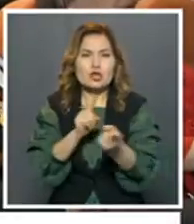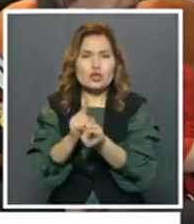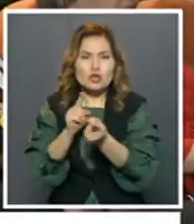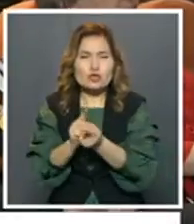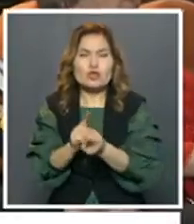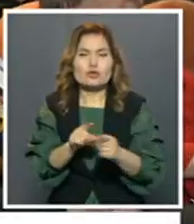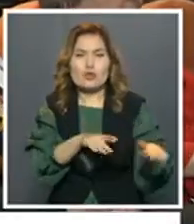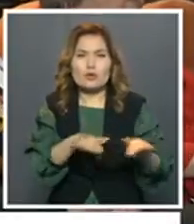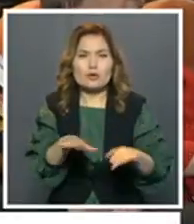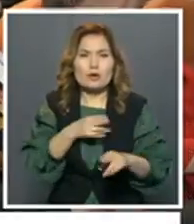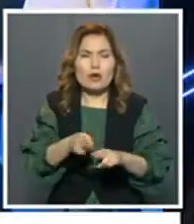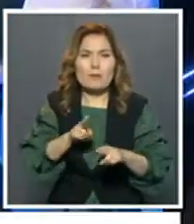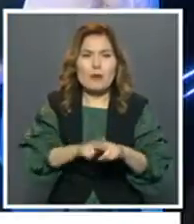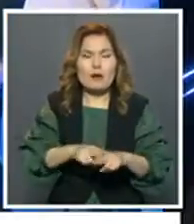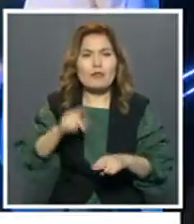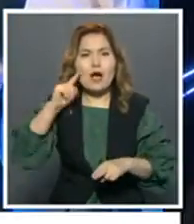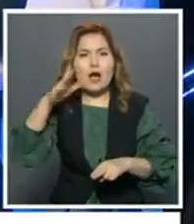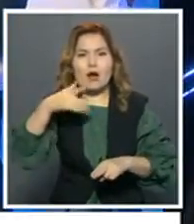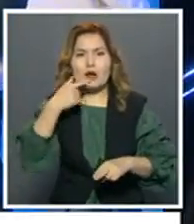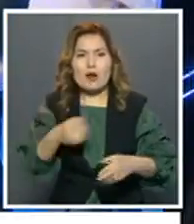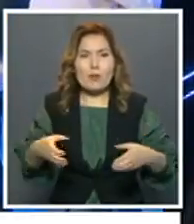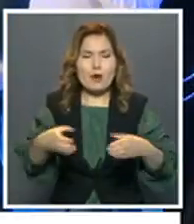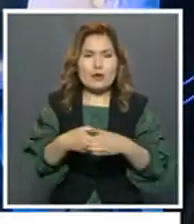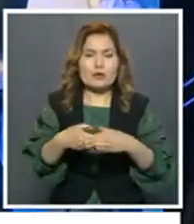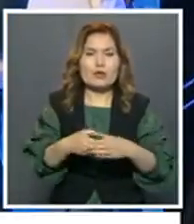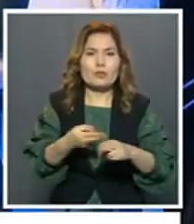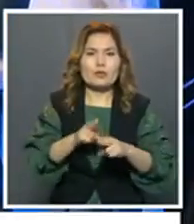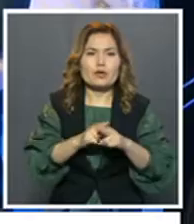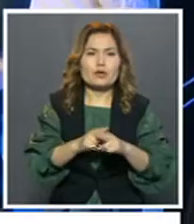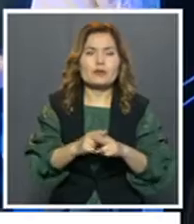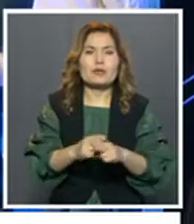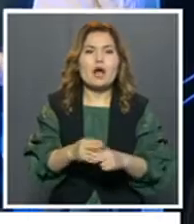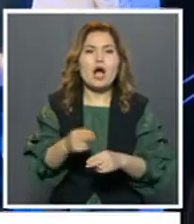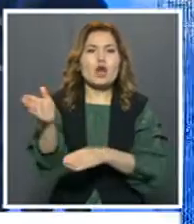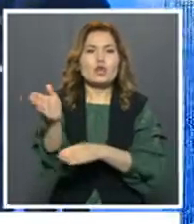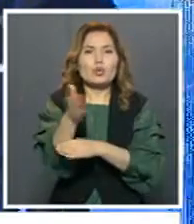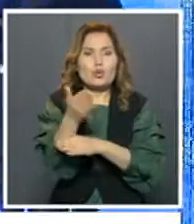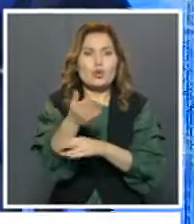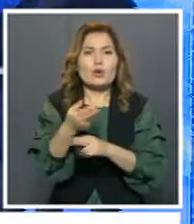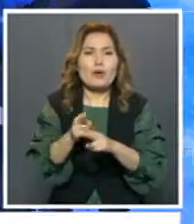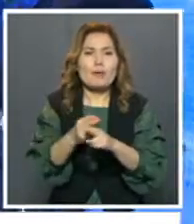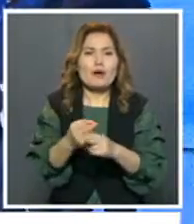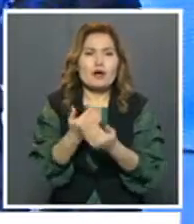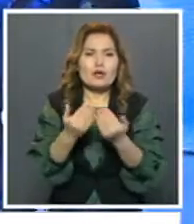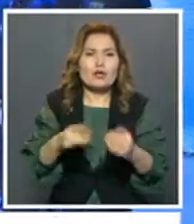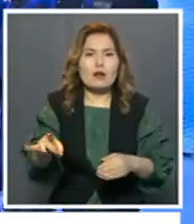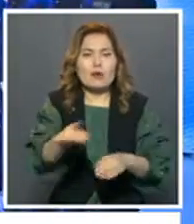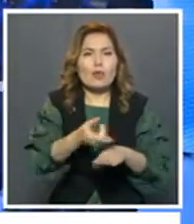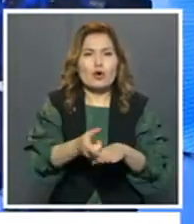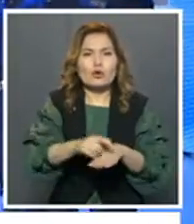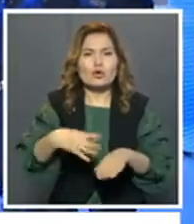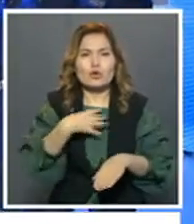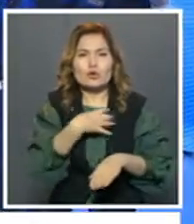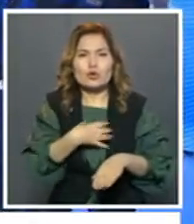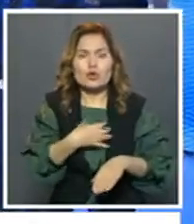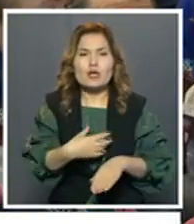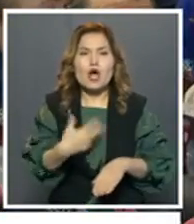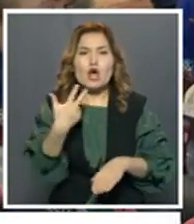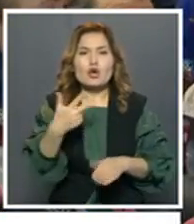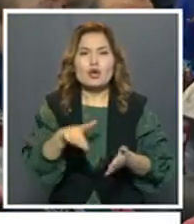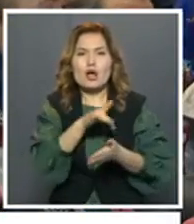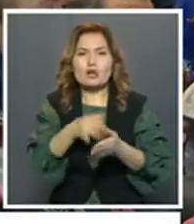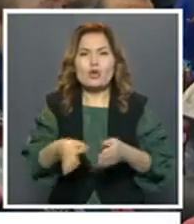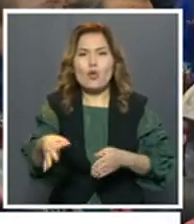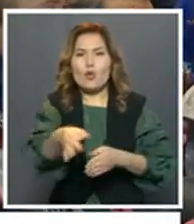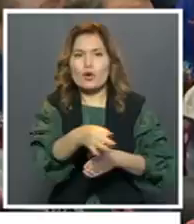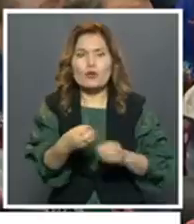Сонымен қатар таңқты панфиловшылар дивизиясы жауынгерлік туының көшірмесі республикалық маңызға ие 3 қаладан, облыстық